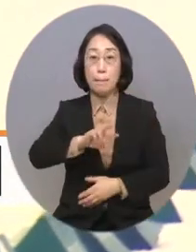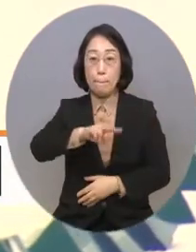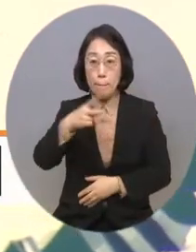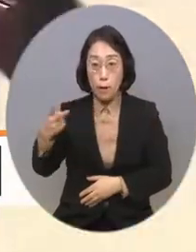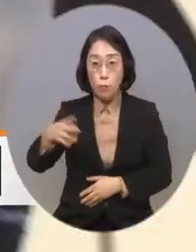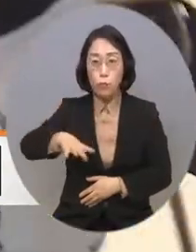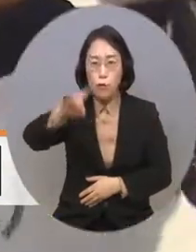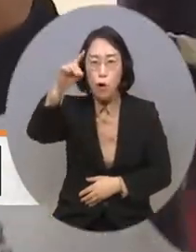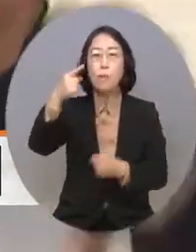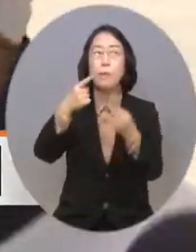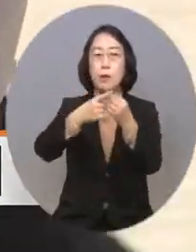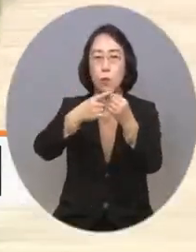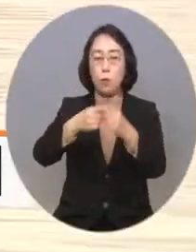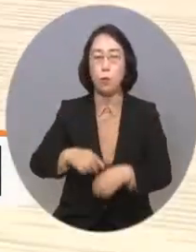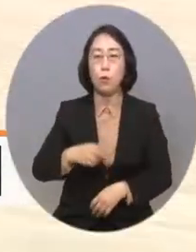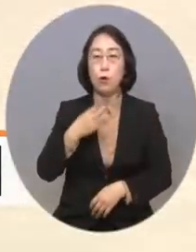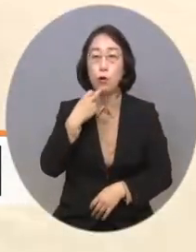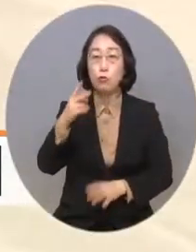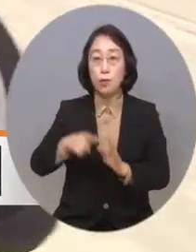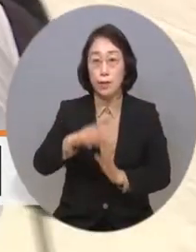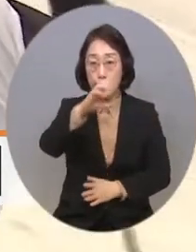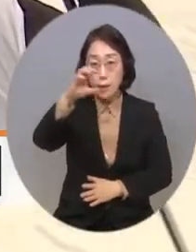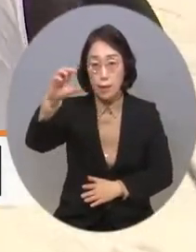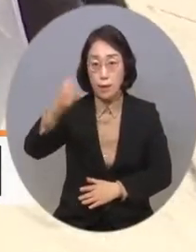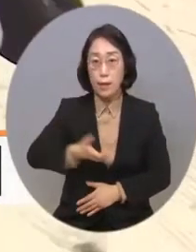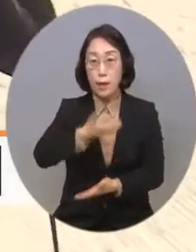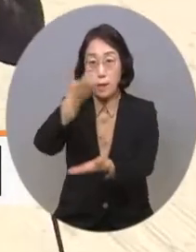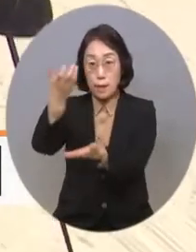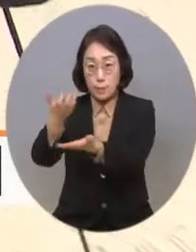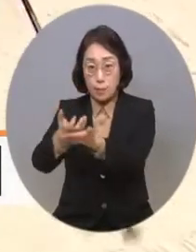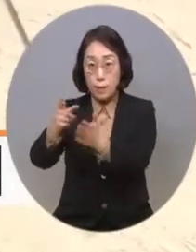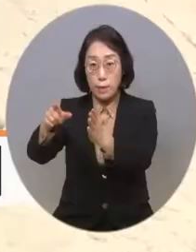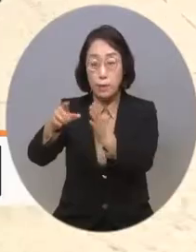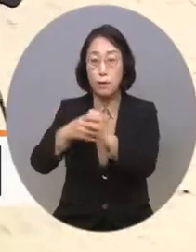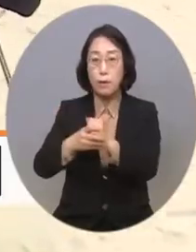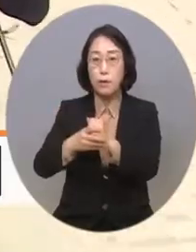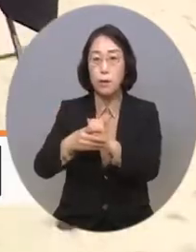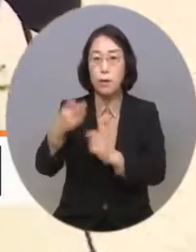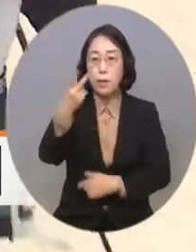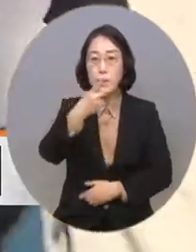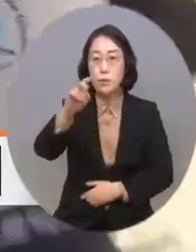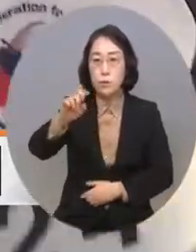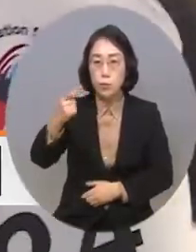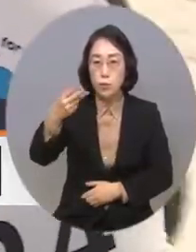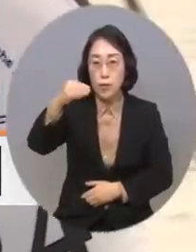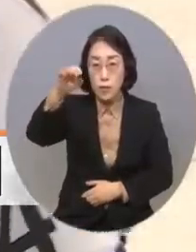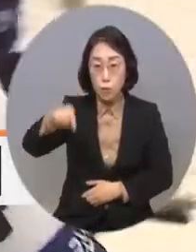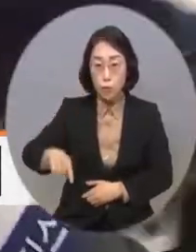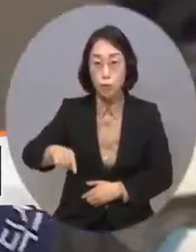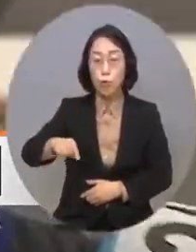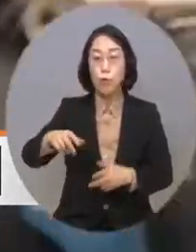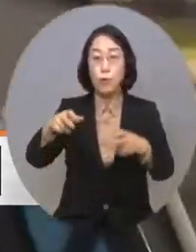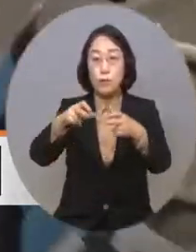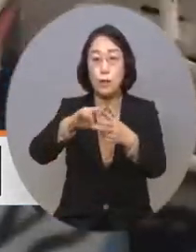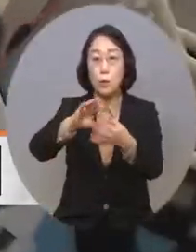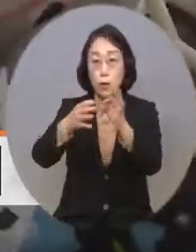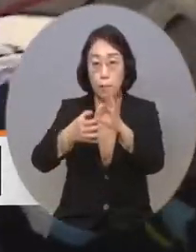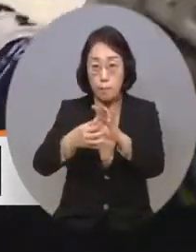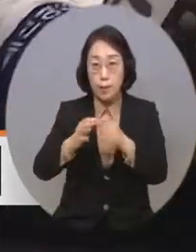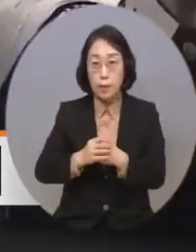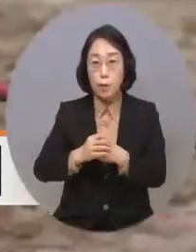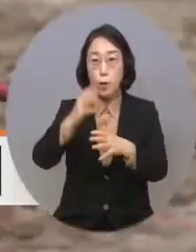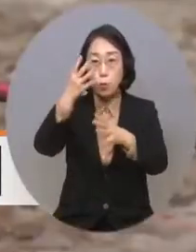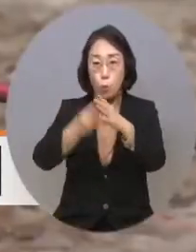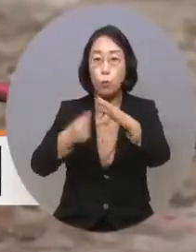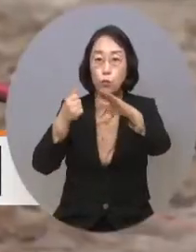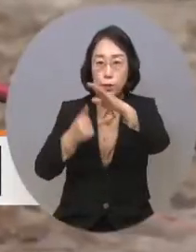받았습니다. 12살 때 캐나다로 이민을 떠난 원유민 선수는 2016년 리우 패럴림픽에서 휠체어 농구 국가대표로